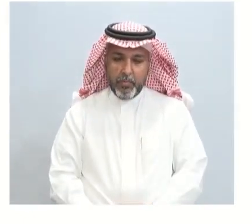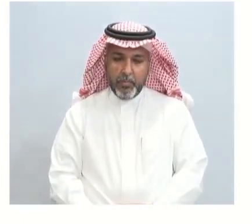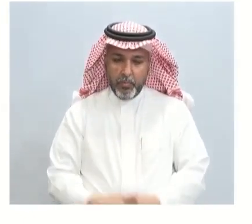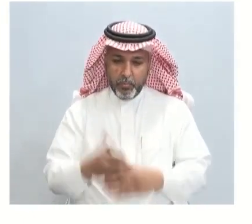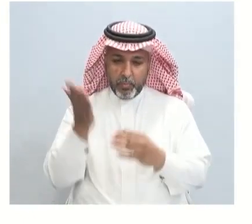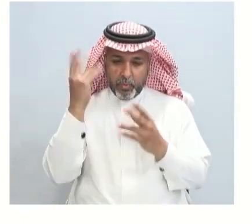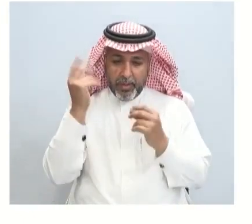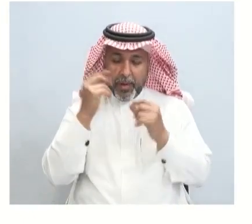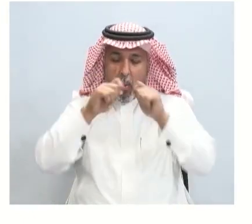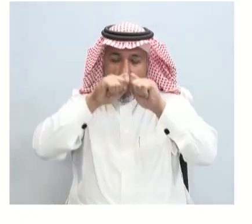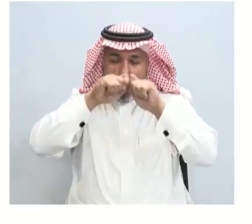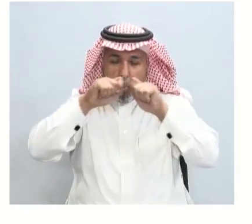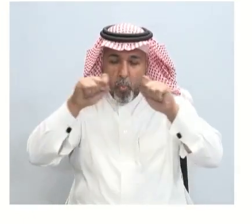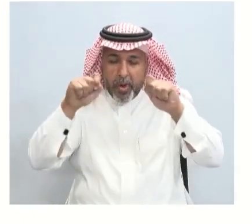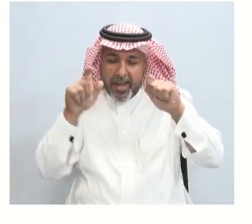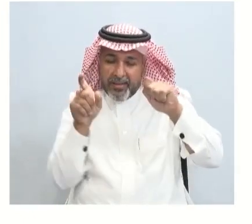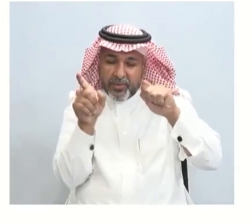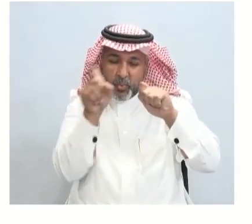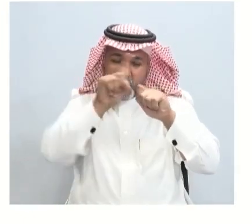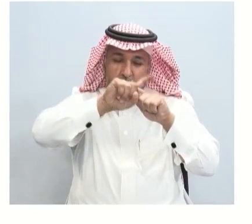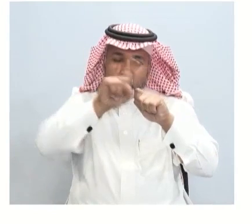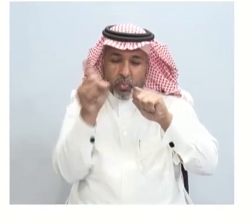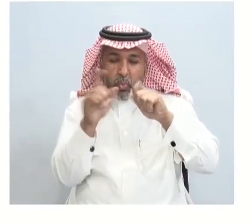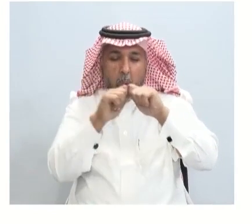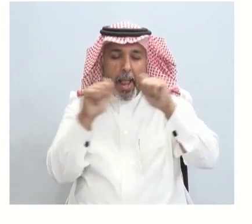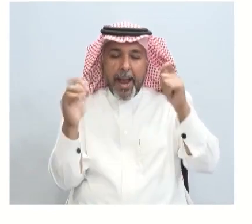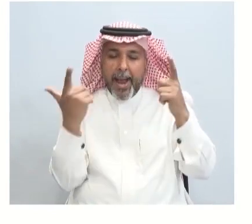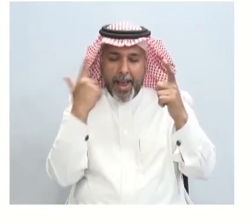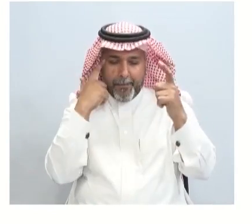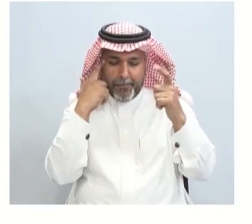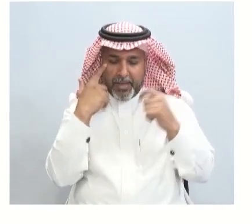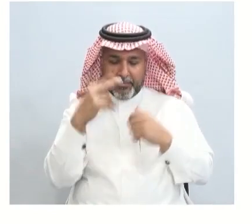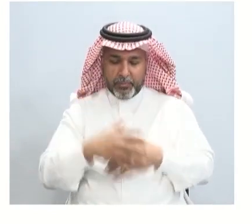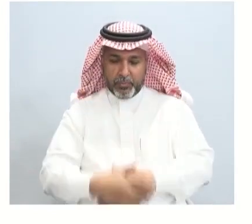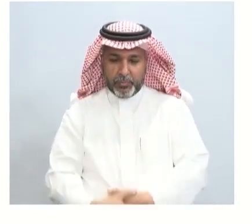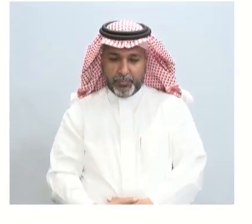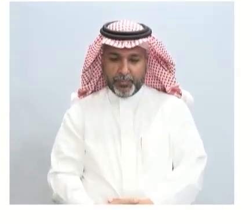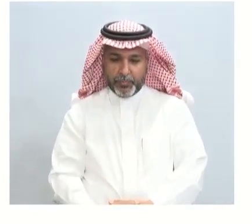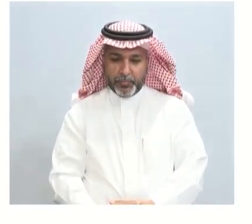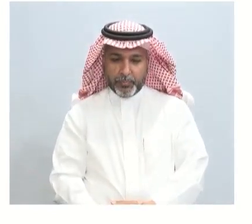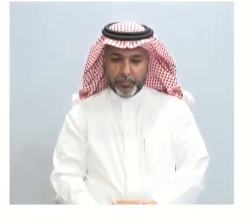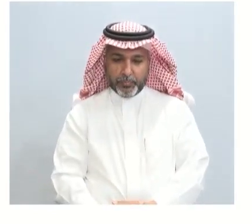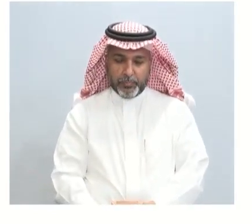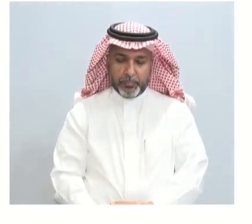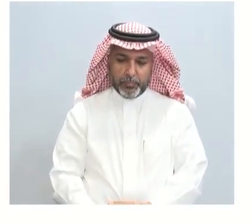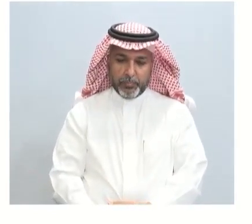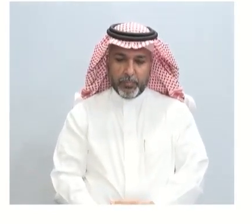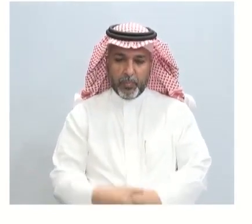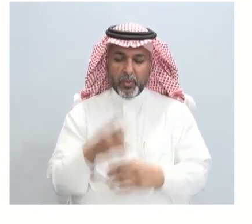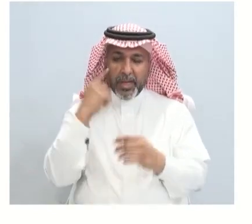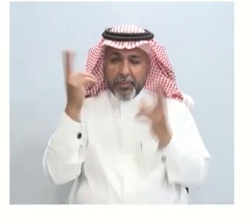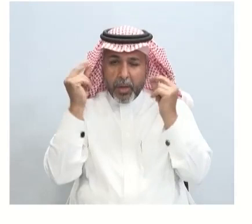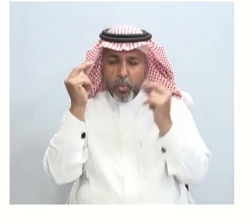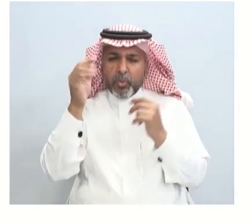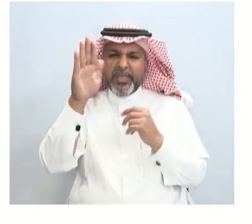وسعه منحنى داله الجيب وجيب التمام تساوي نصف الفرق بين القيمه العظمى والقيمه الصغرى مثل ما